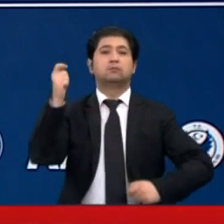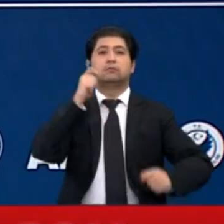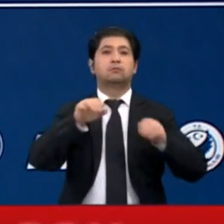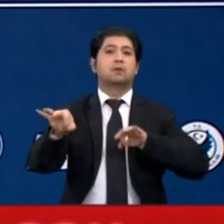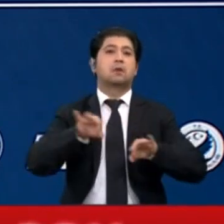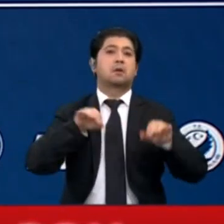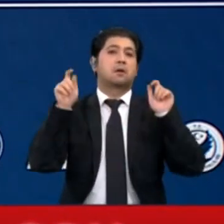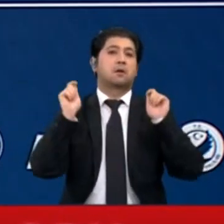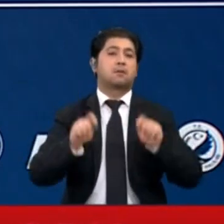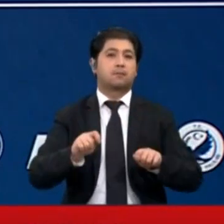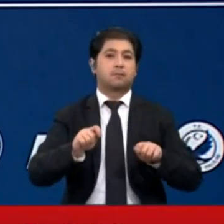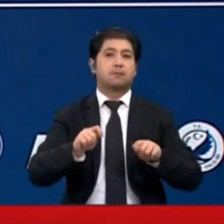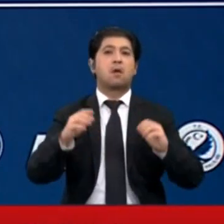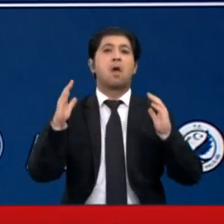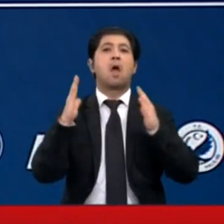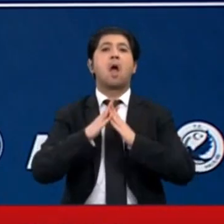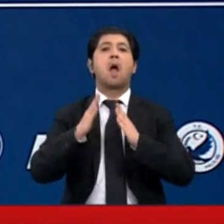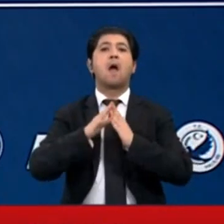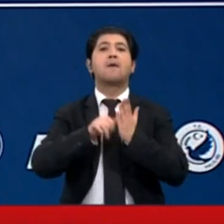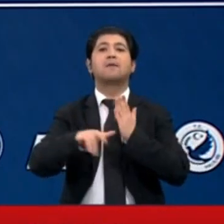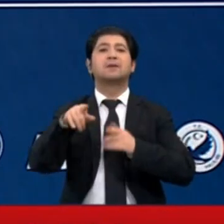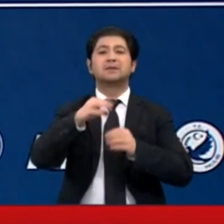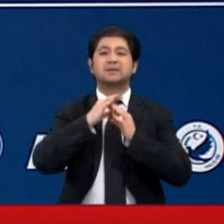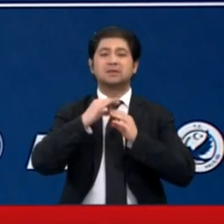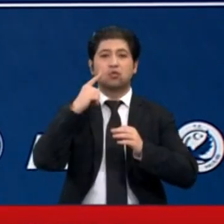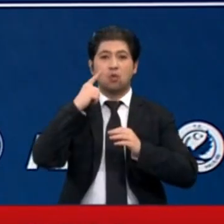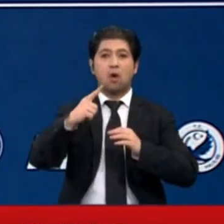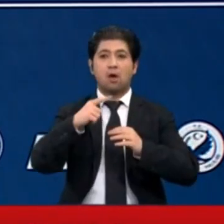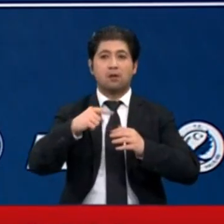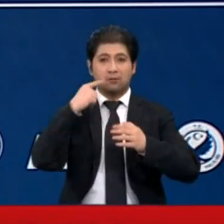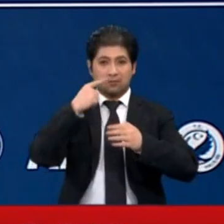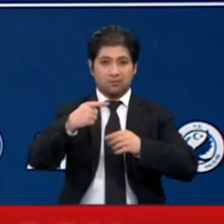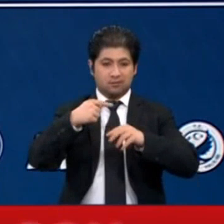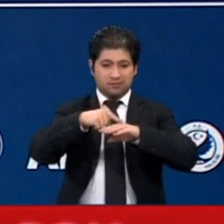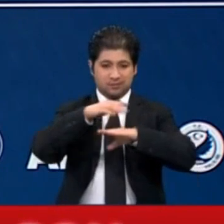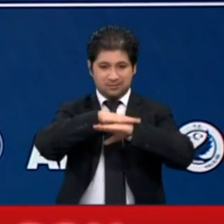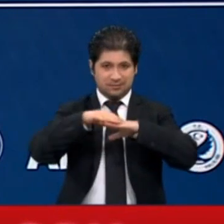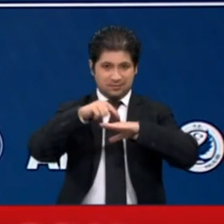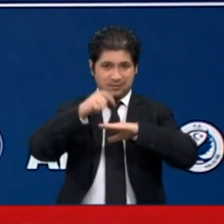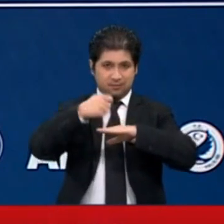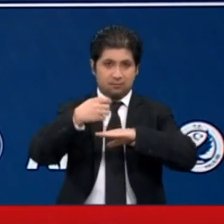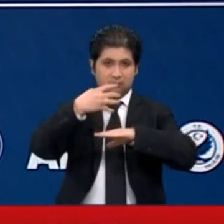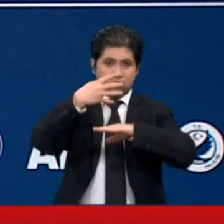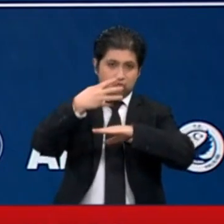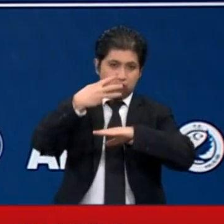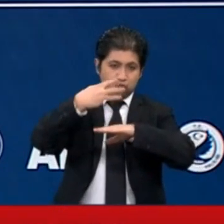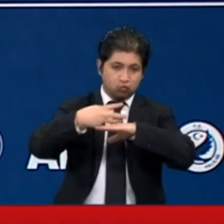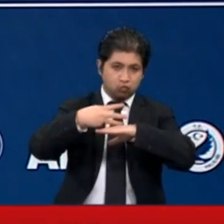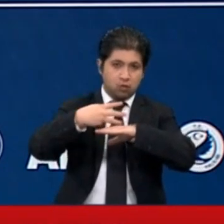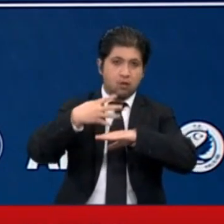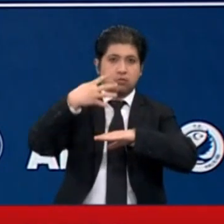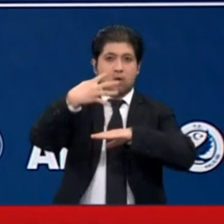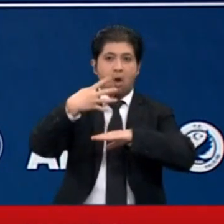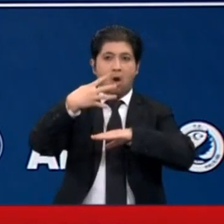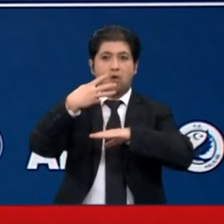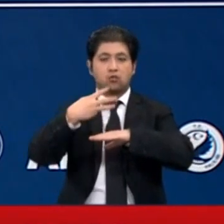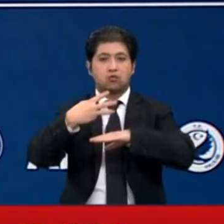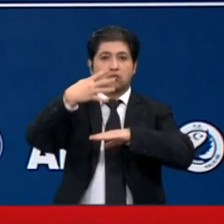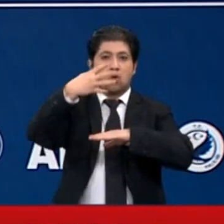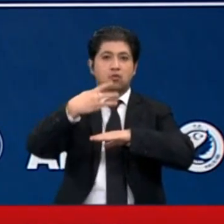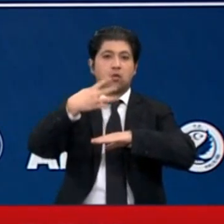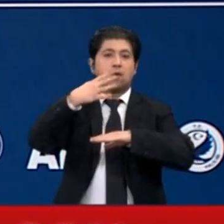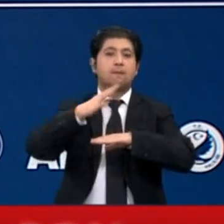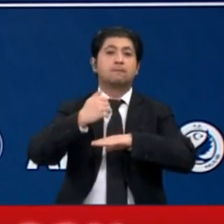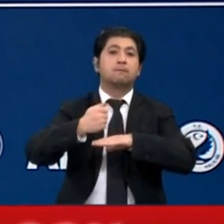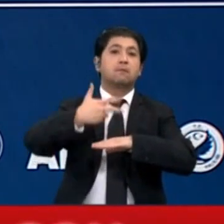tasarlıyoruz. Konutlarımızın hiçbiri zemin artı 3 veya 4 katı